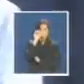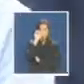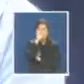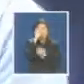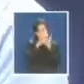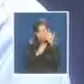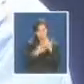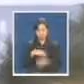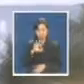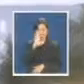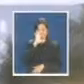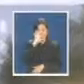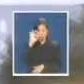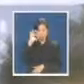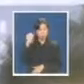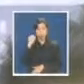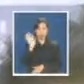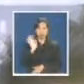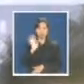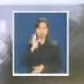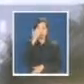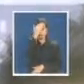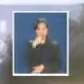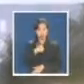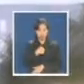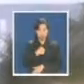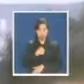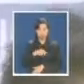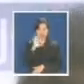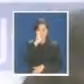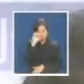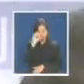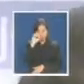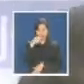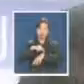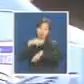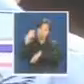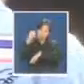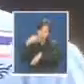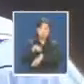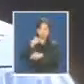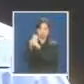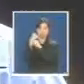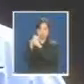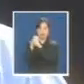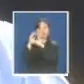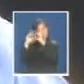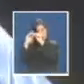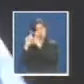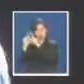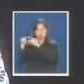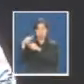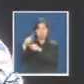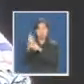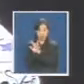ไม่ใช่9โมง10โมงเพราะผมต้องการว่า9โมง10โมงผมก็ไปทำงานที่ทำเนียบไปประชุมนะฮะงานเอกสารผมก็เอา